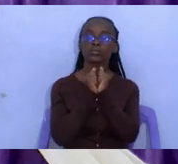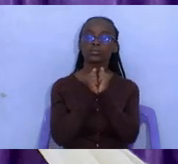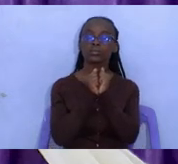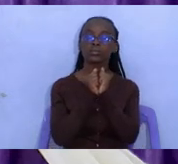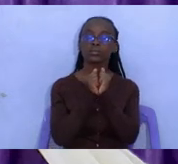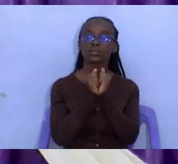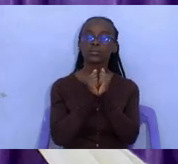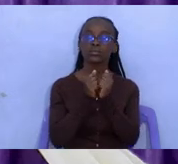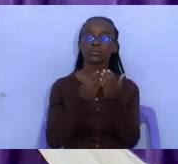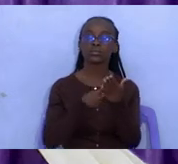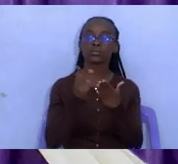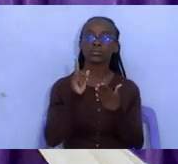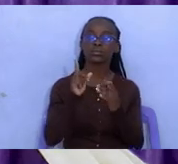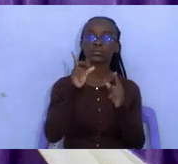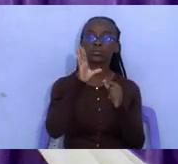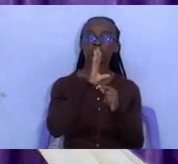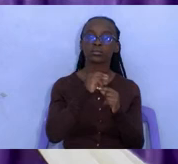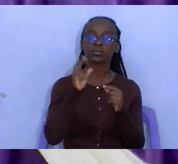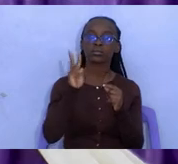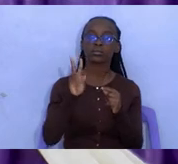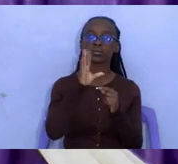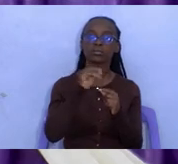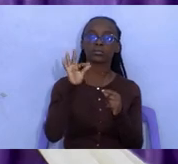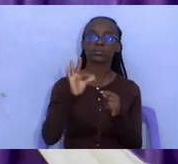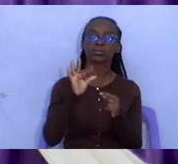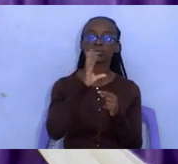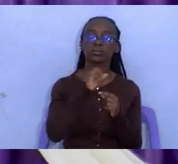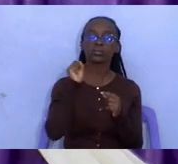Pia ndasoma mstari wa kwanza, wa pili, wa tatu na wa nne na wa tano.